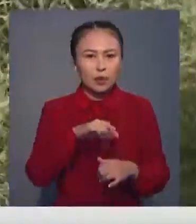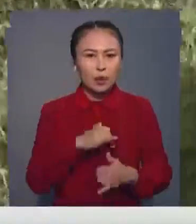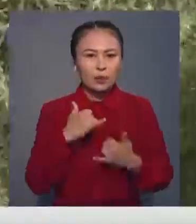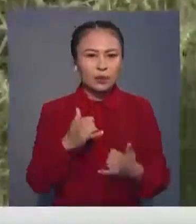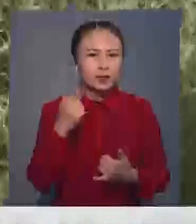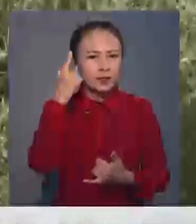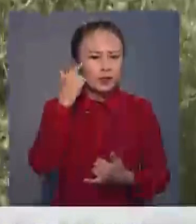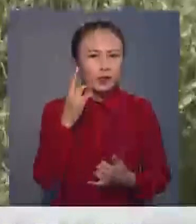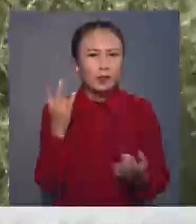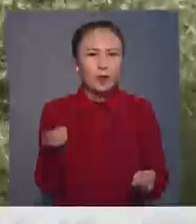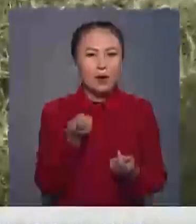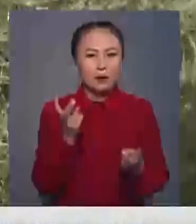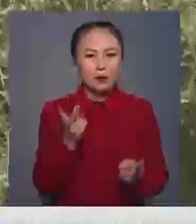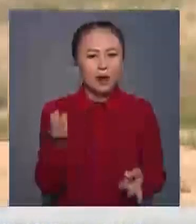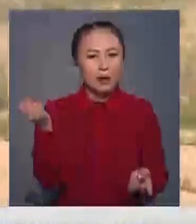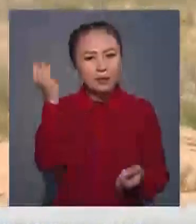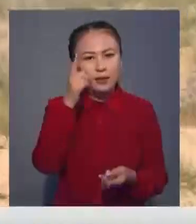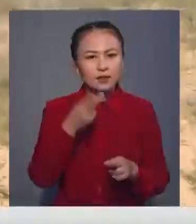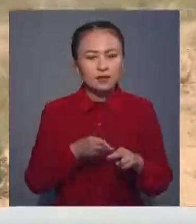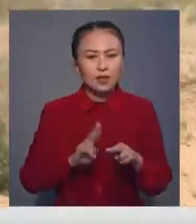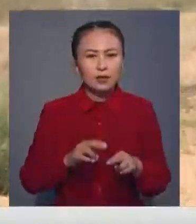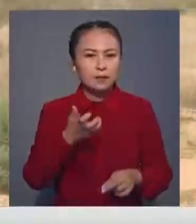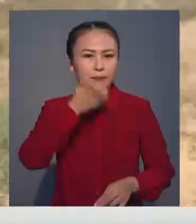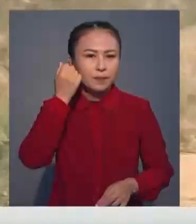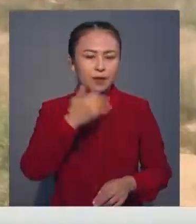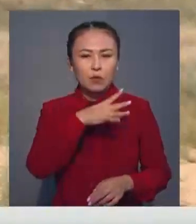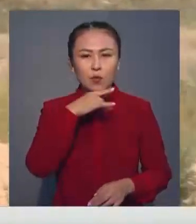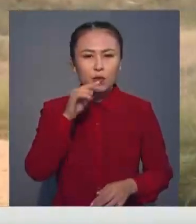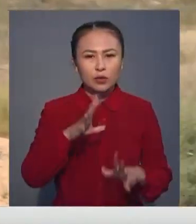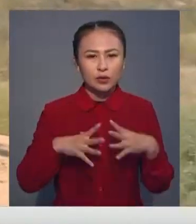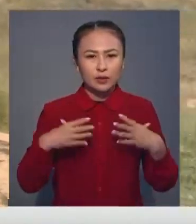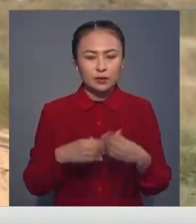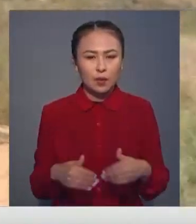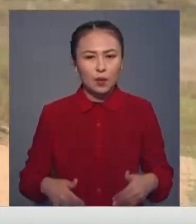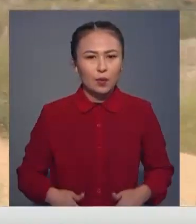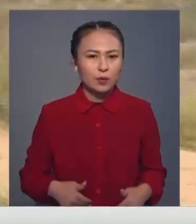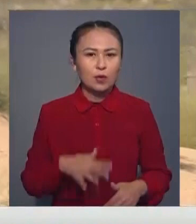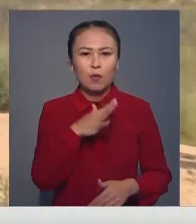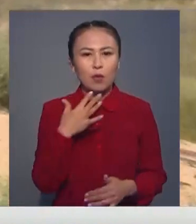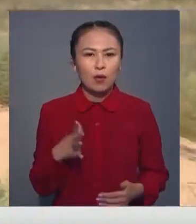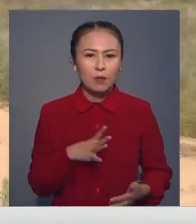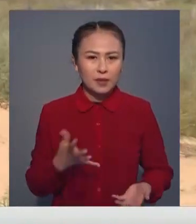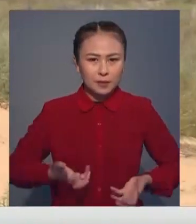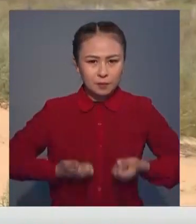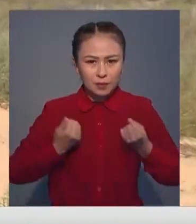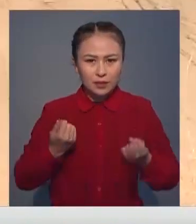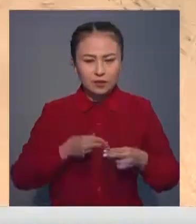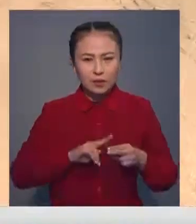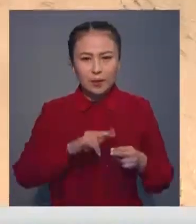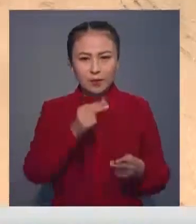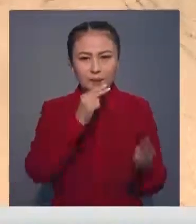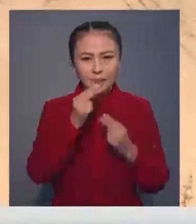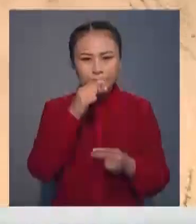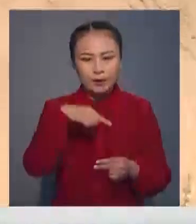білетін жандар аз қалды. Кезінде құмаршықтың арқасында мыңдаған отбасы аштықтың азабынан құтылған болатын. Құмаршық дәнегінен